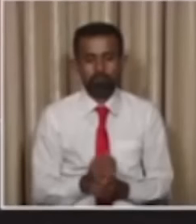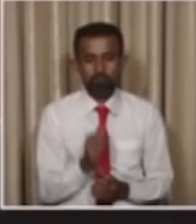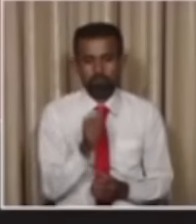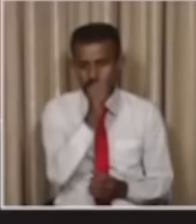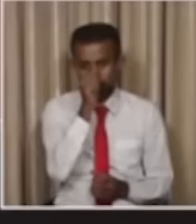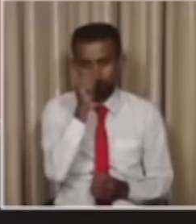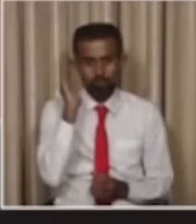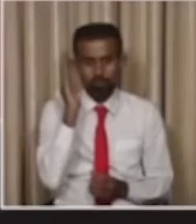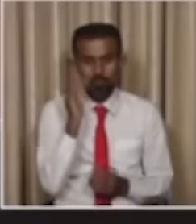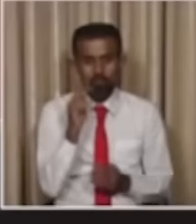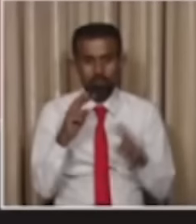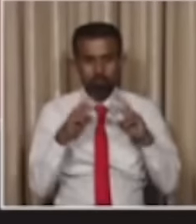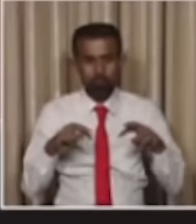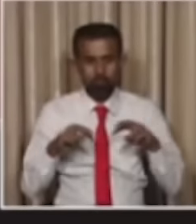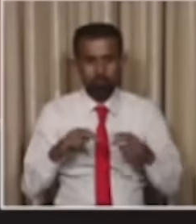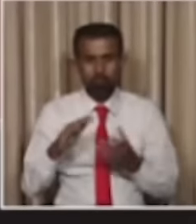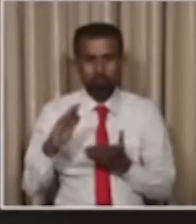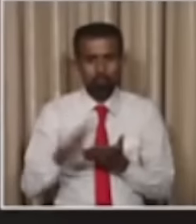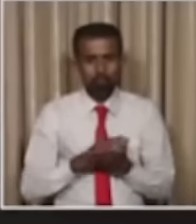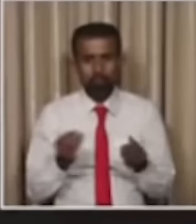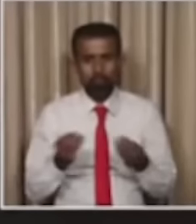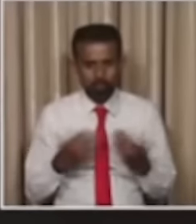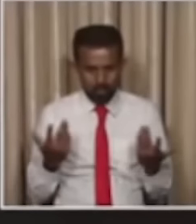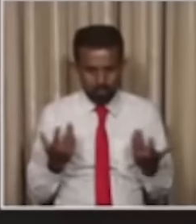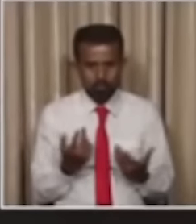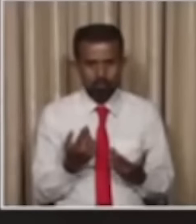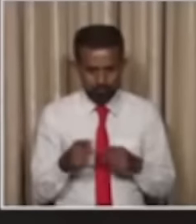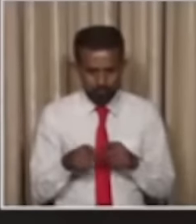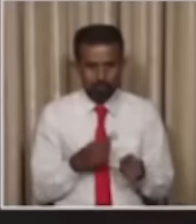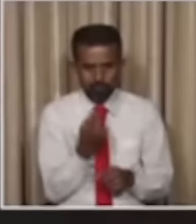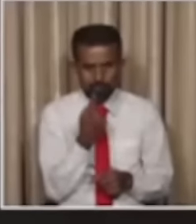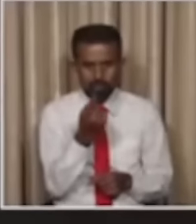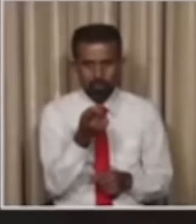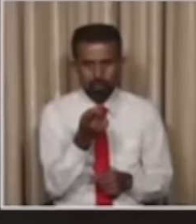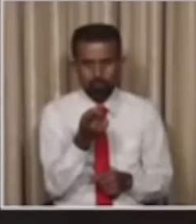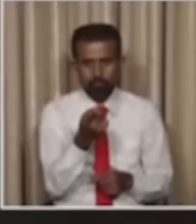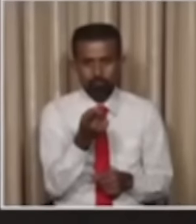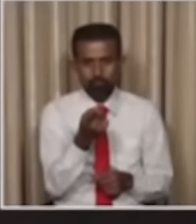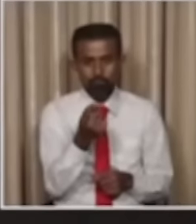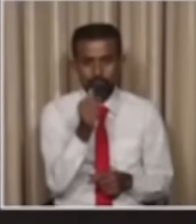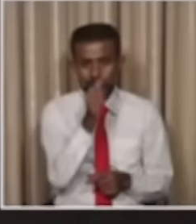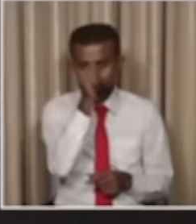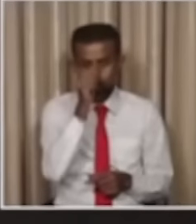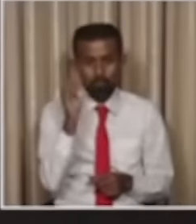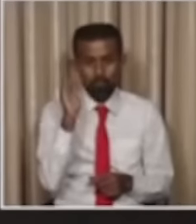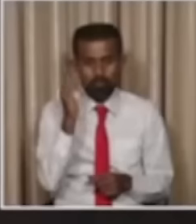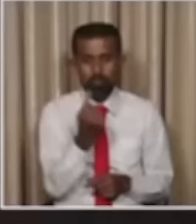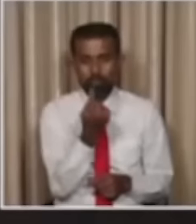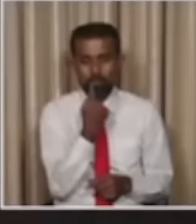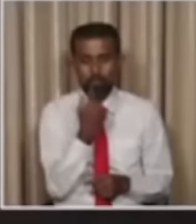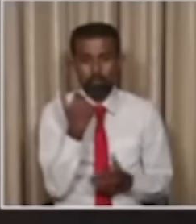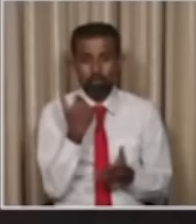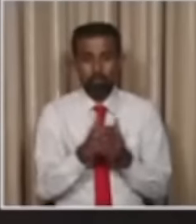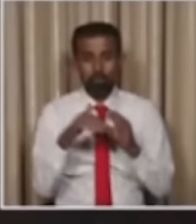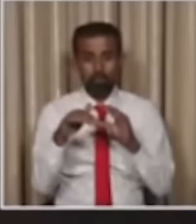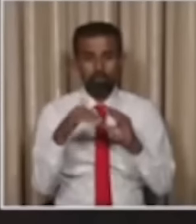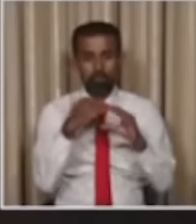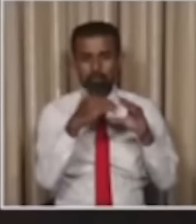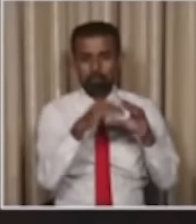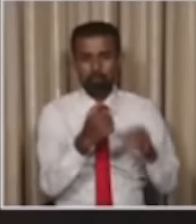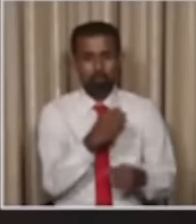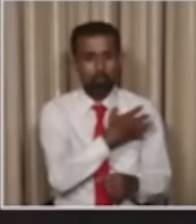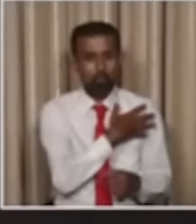මේ පරීක්ෂණ වලට තමුන්නාන්සලාට සහයෝගයක් දෙන්නේ නැහැ කියන එක වගේ අදහසක් එන්නේ. හැබැයි කාදිනල් තුමා කියනවා ලියුම් දෙකක් ඇරියා ගෝඨාභය